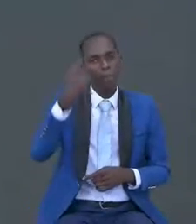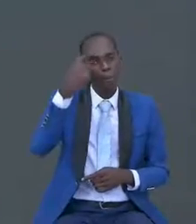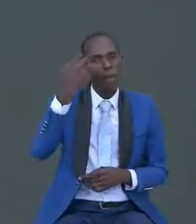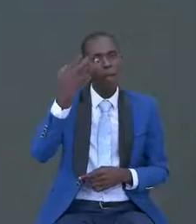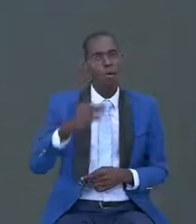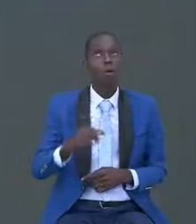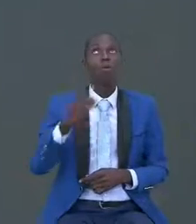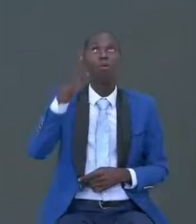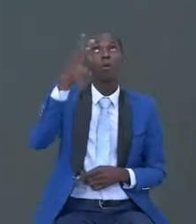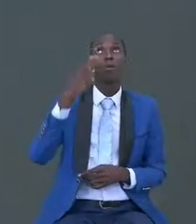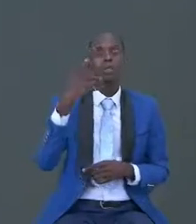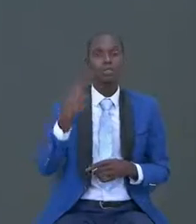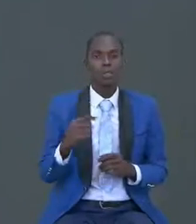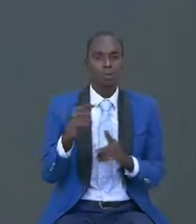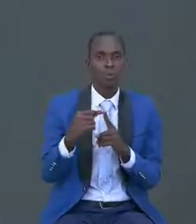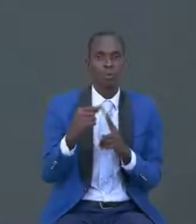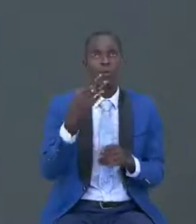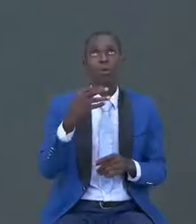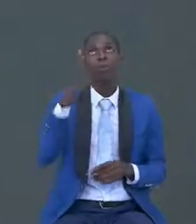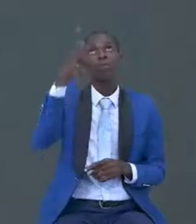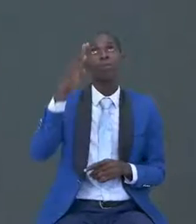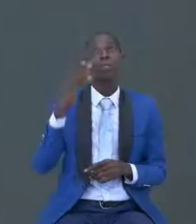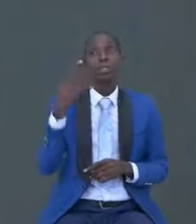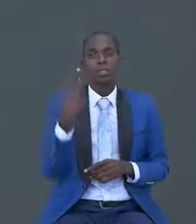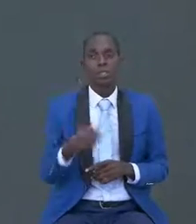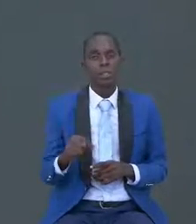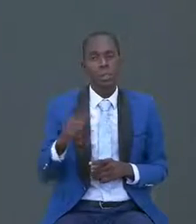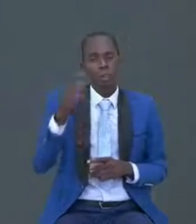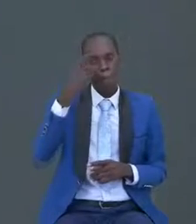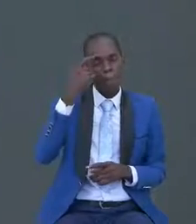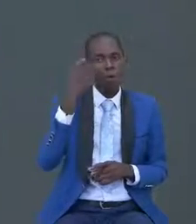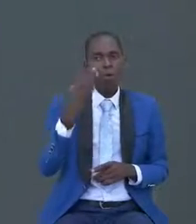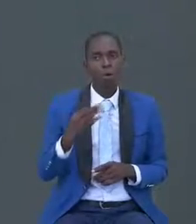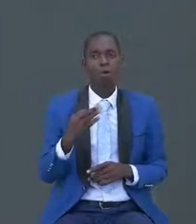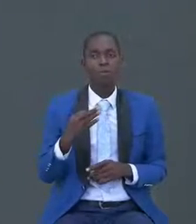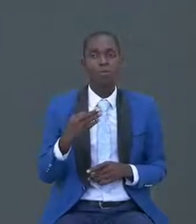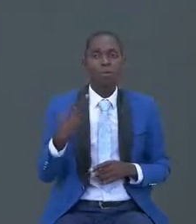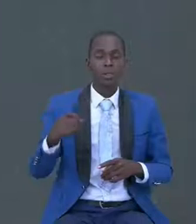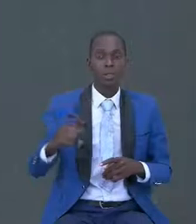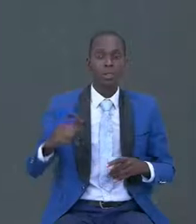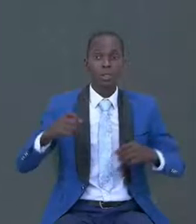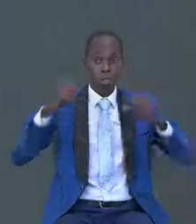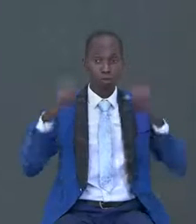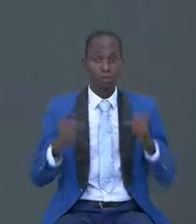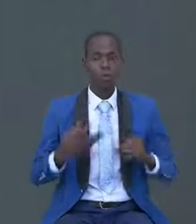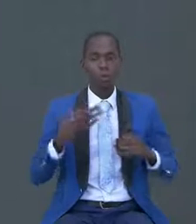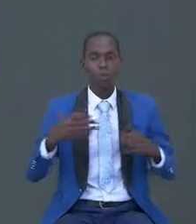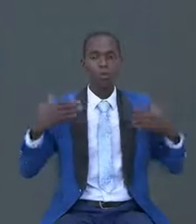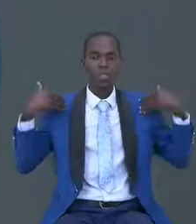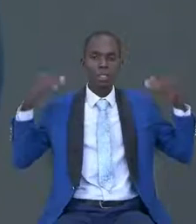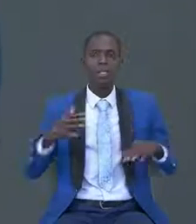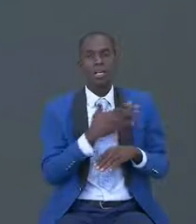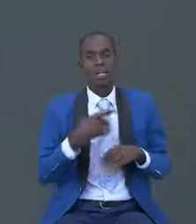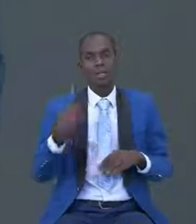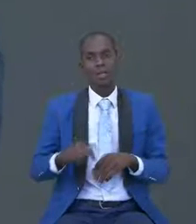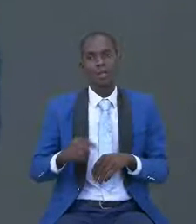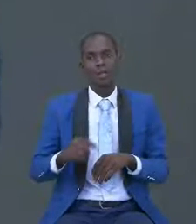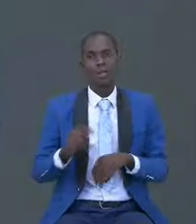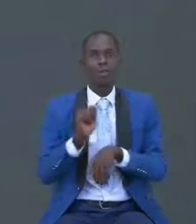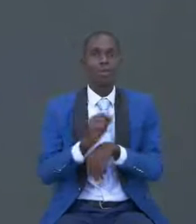le message de Dieu, la pensée de Dieu et le ministère de ses